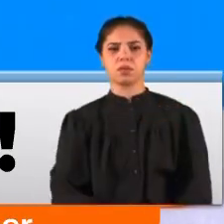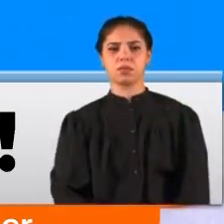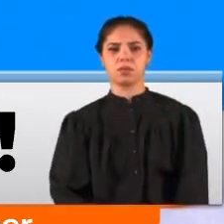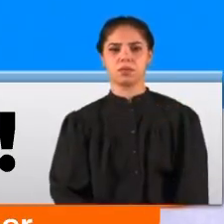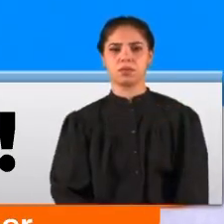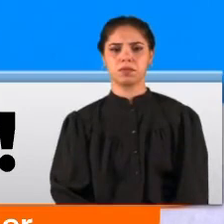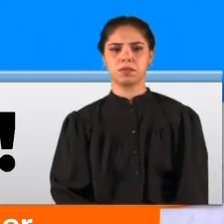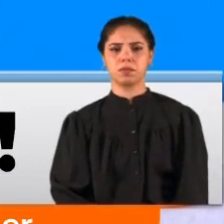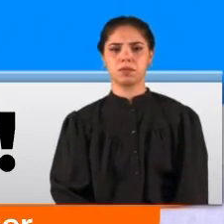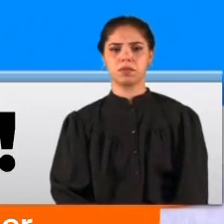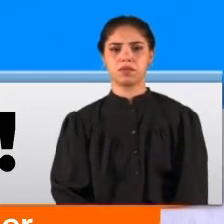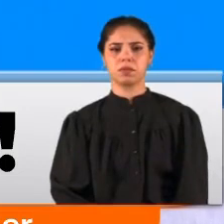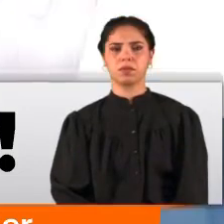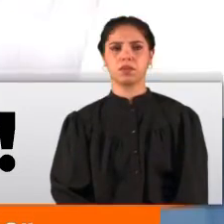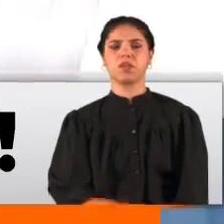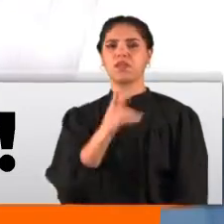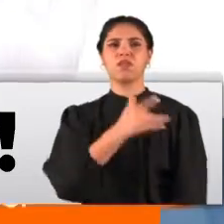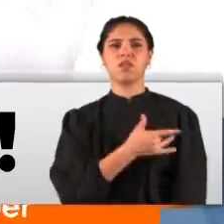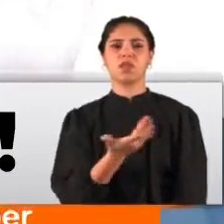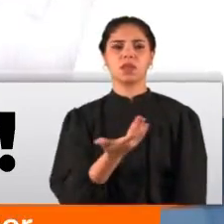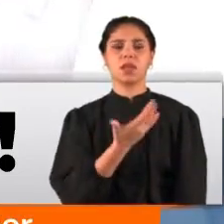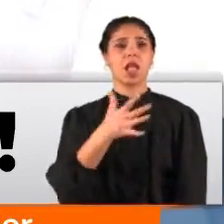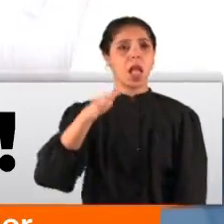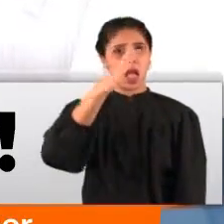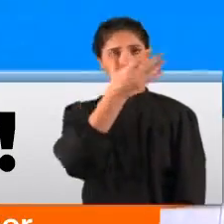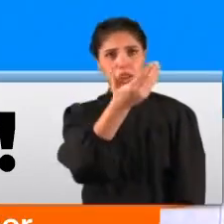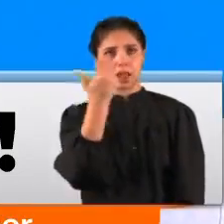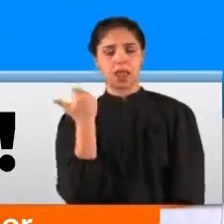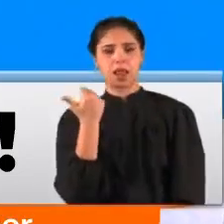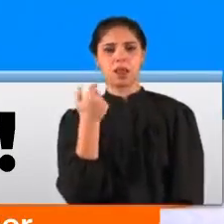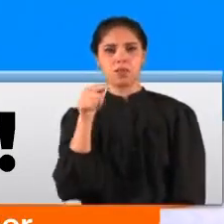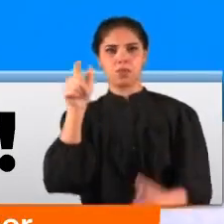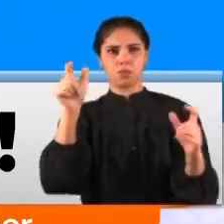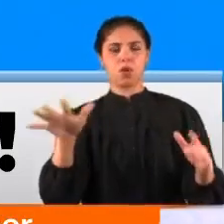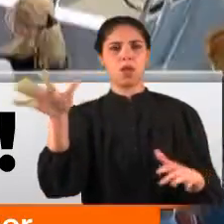ya. Bu nasıl bir vicdan ya? Vallahi kardeşim hepiniz gelin işte yani. Gelin